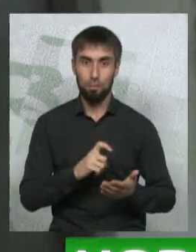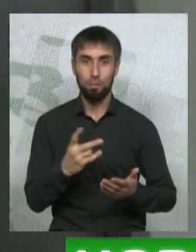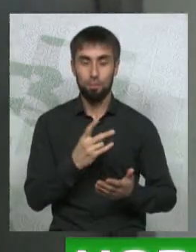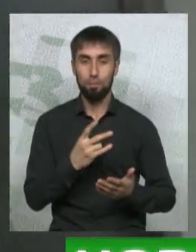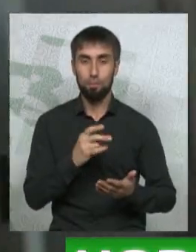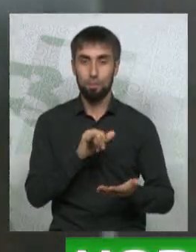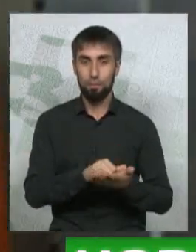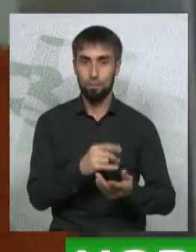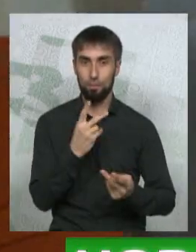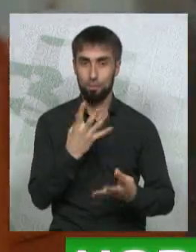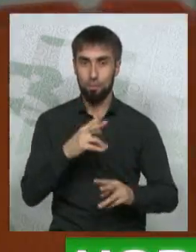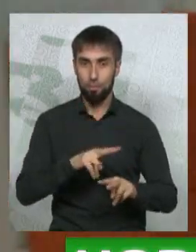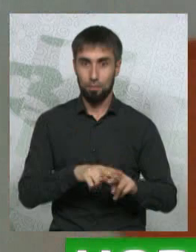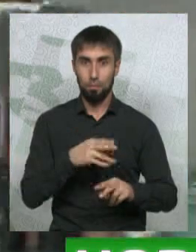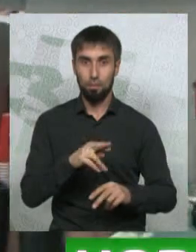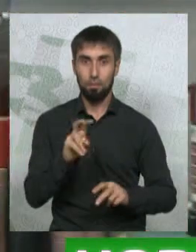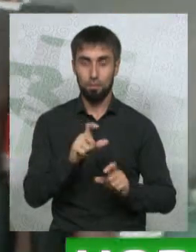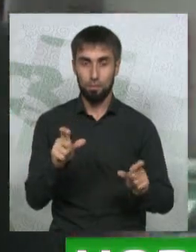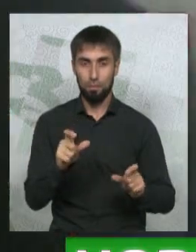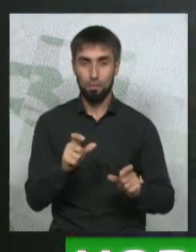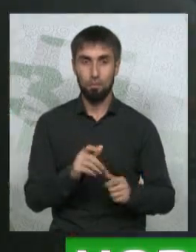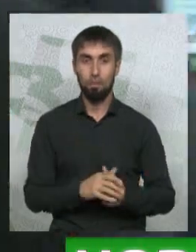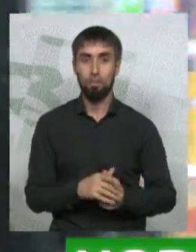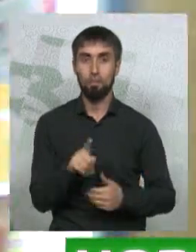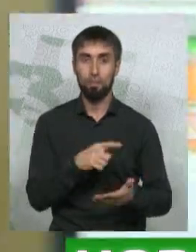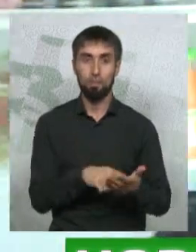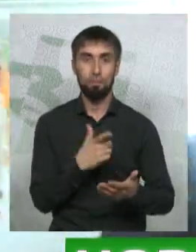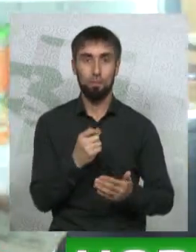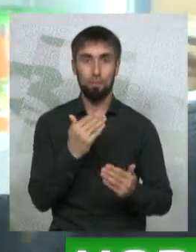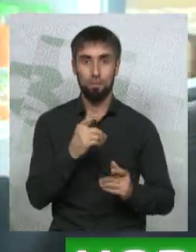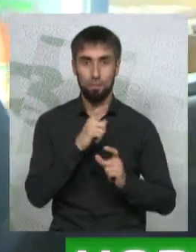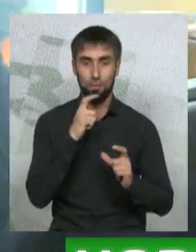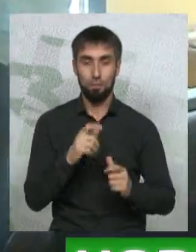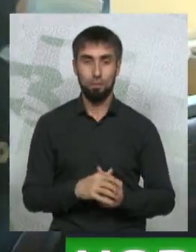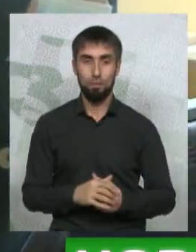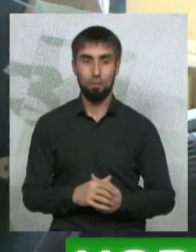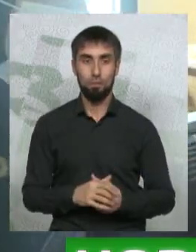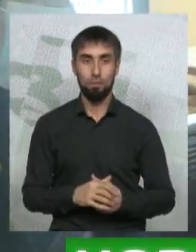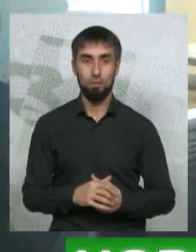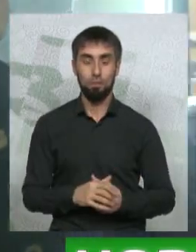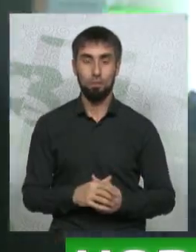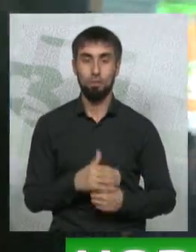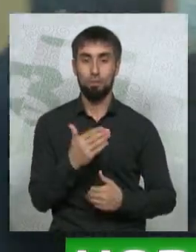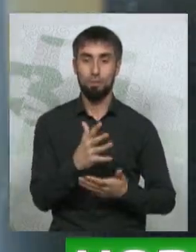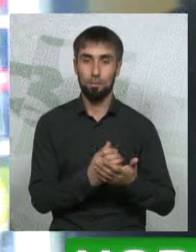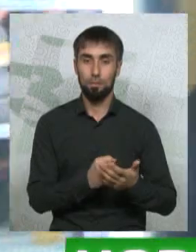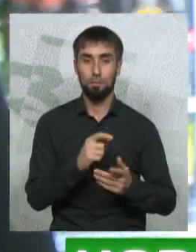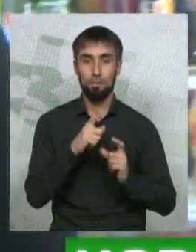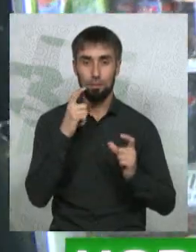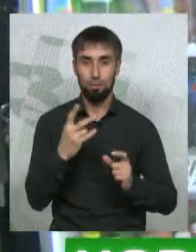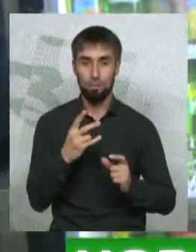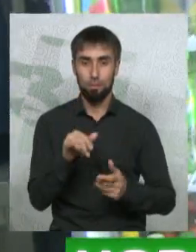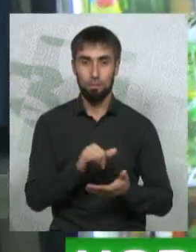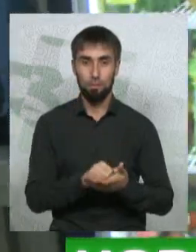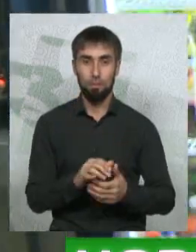нужно ставить в доступном месте для клиентов. Маски включающие. Маски? Маски. Запас маски включающие, запас.